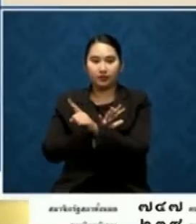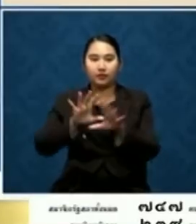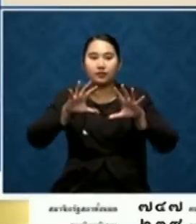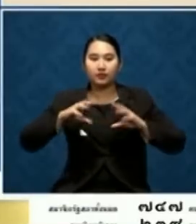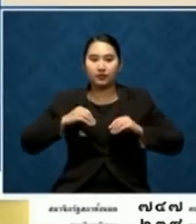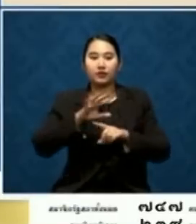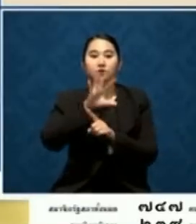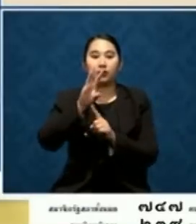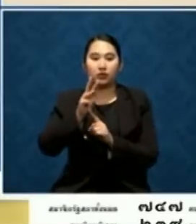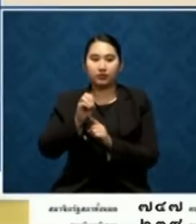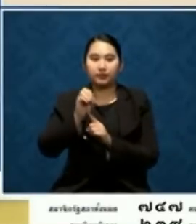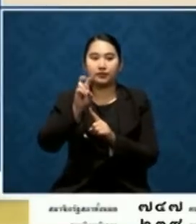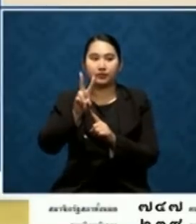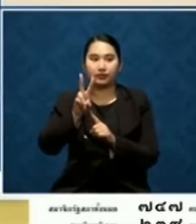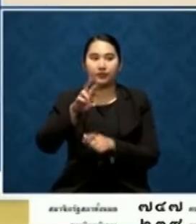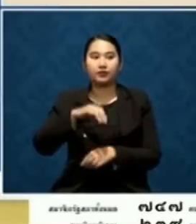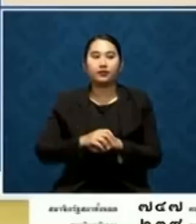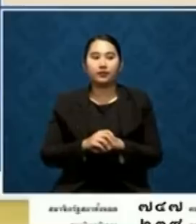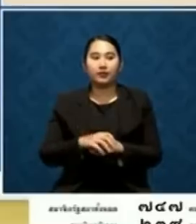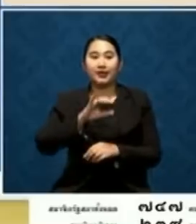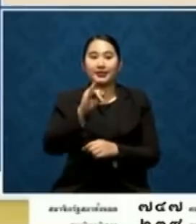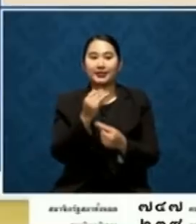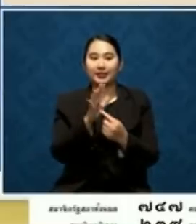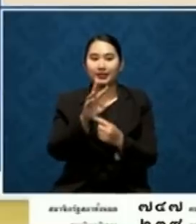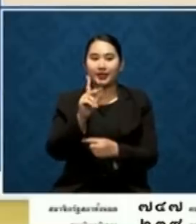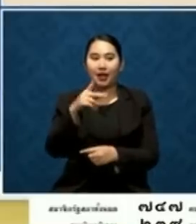62นายจักรพันธ์ปิยพรไพบู